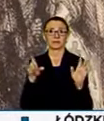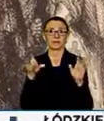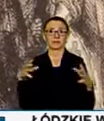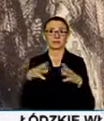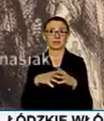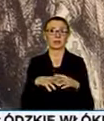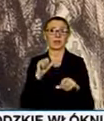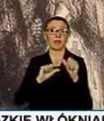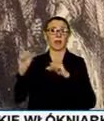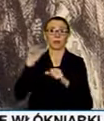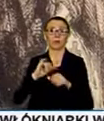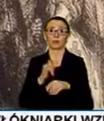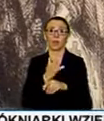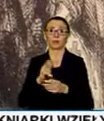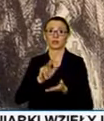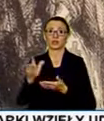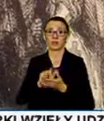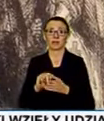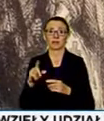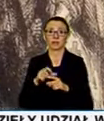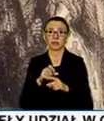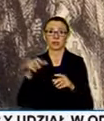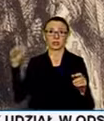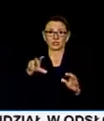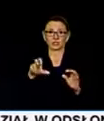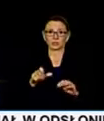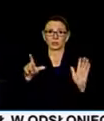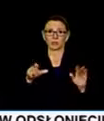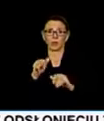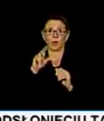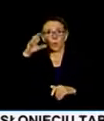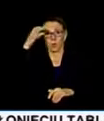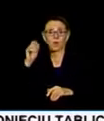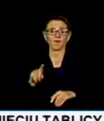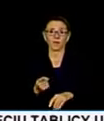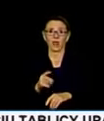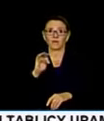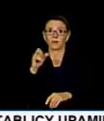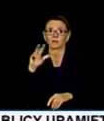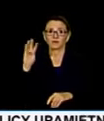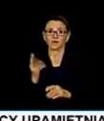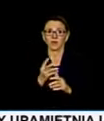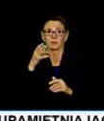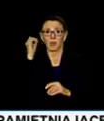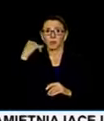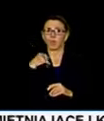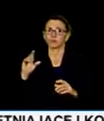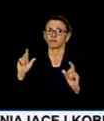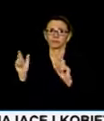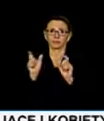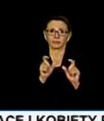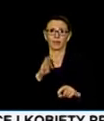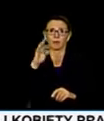710 lat temu, w piątek 13 października 1307 roku, król Francji Filip IV Piękny aresztował rycerzy zakonu